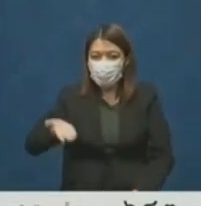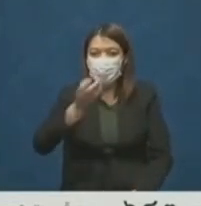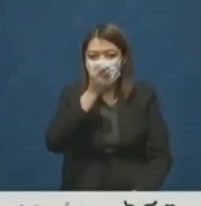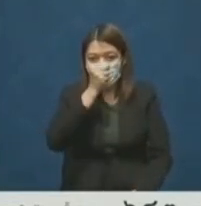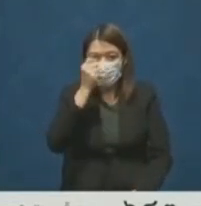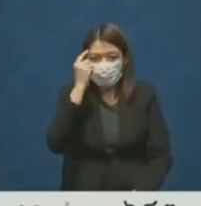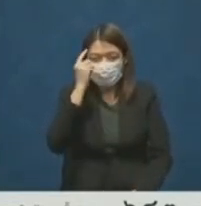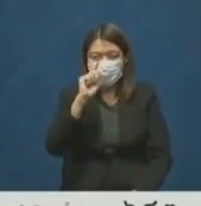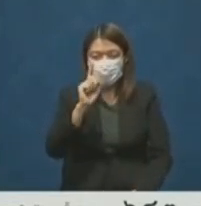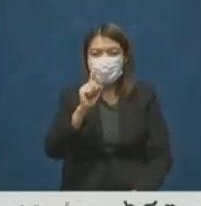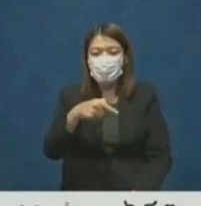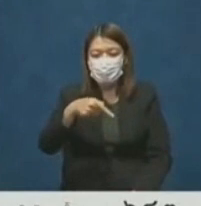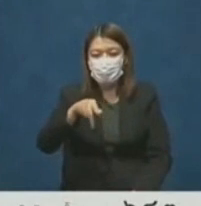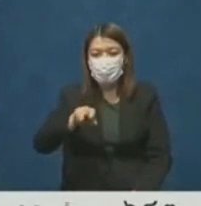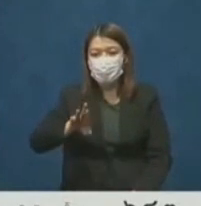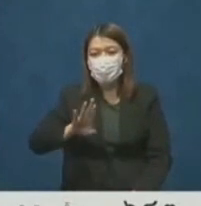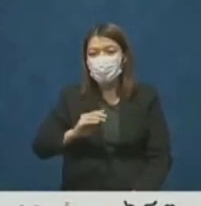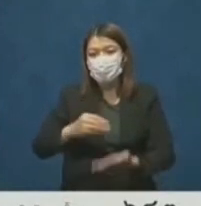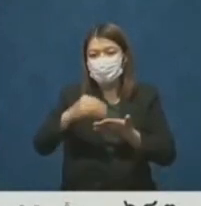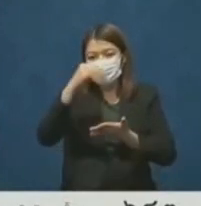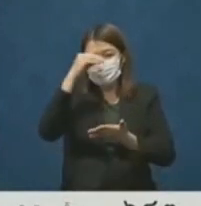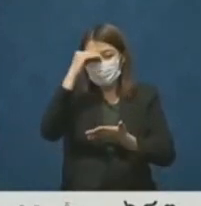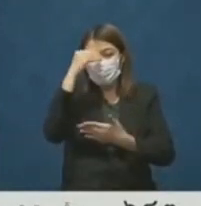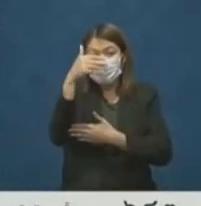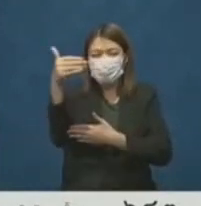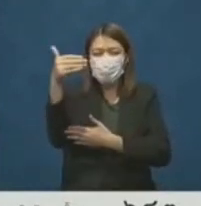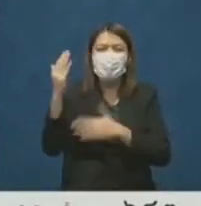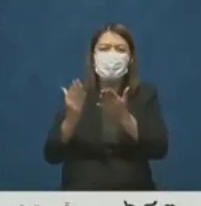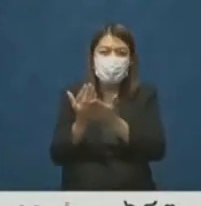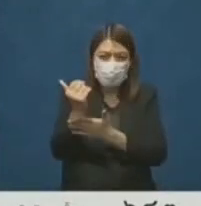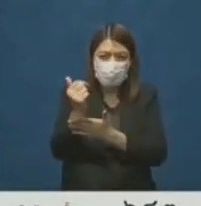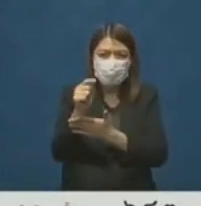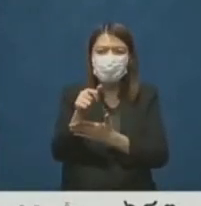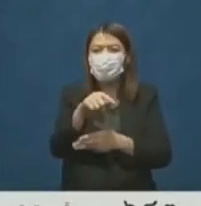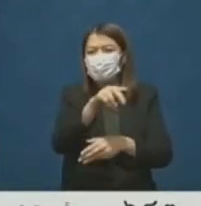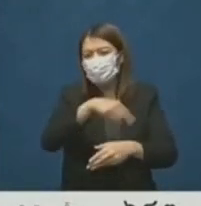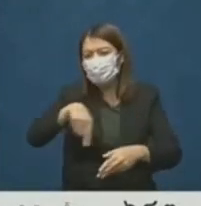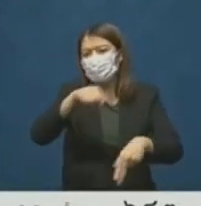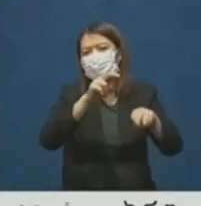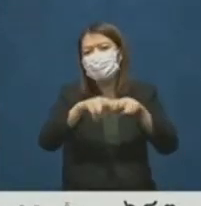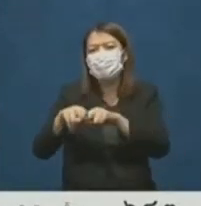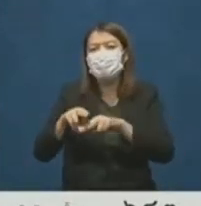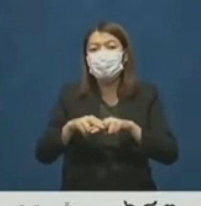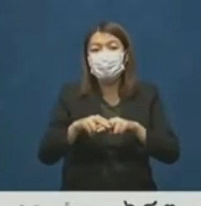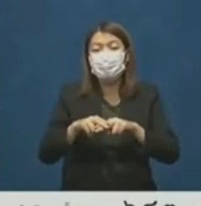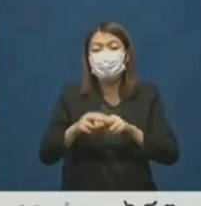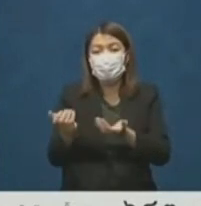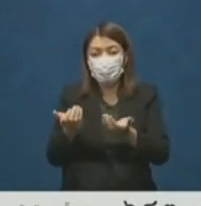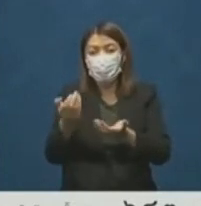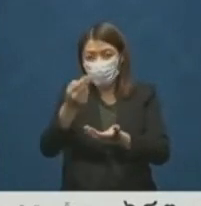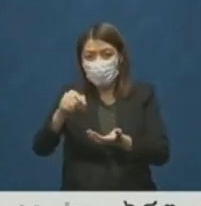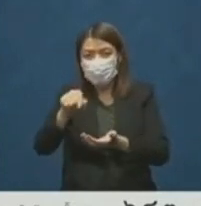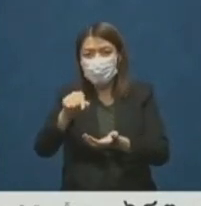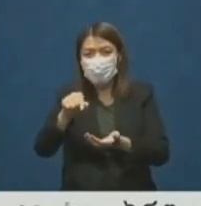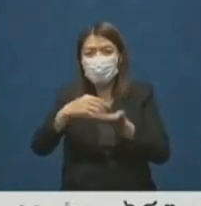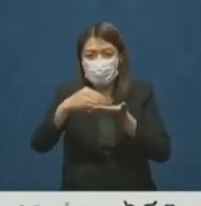ากให้ทุกท่านลองนึกดูว่าหากพรบการศึกษาแห่งชาติผ่านไปแบบนี้ทุกท่านที่นั่งอยู่ในที่นี้กล้าให้ลู